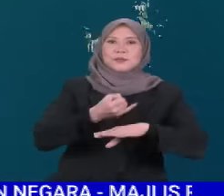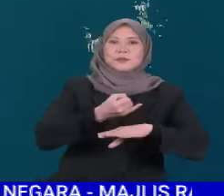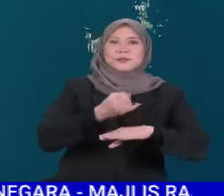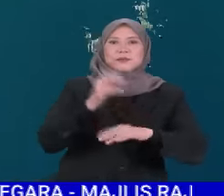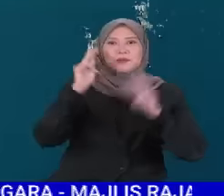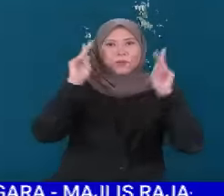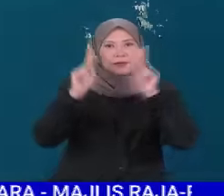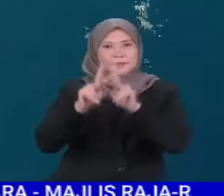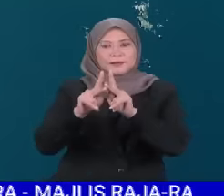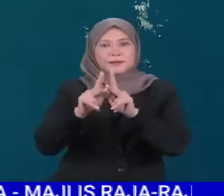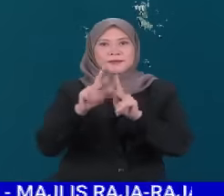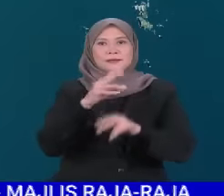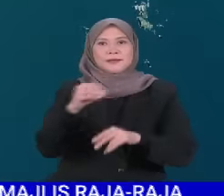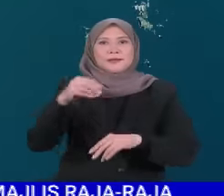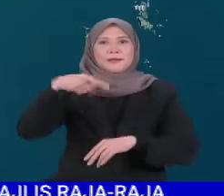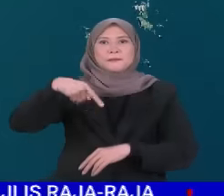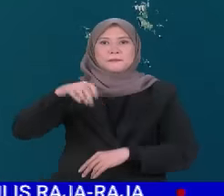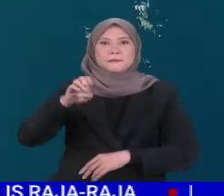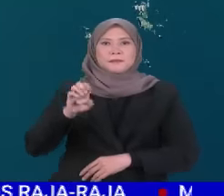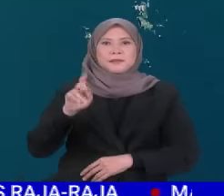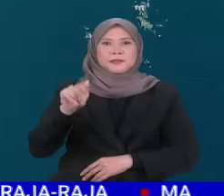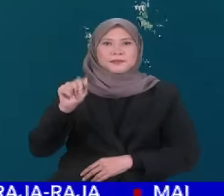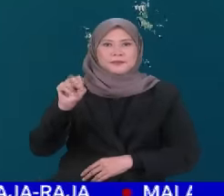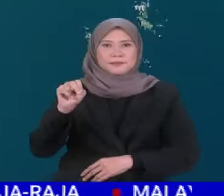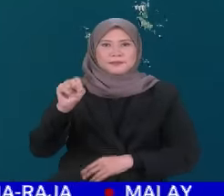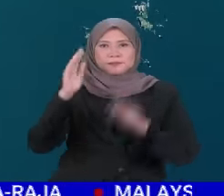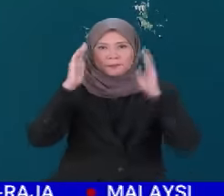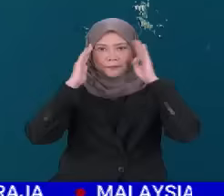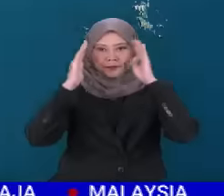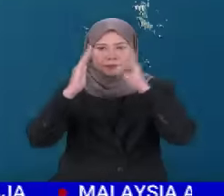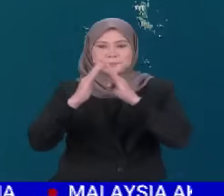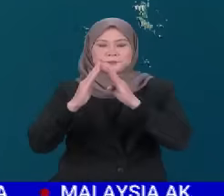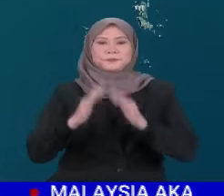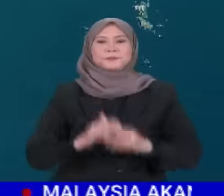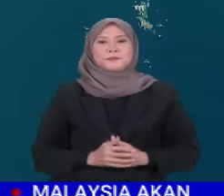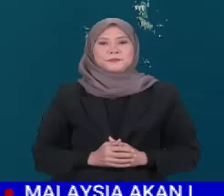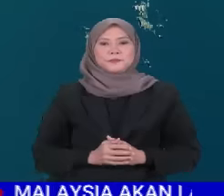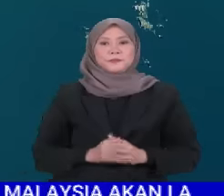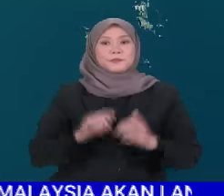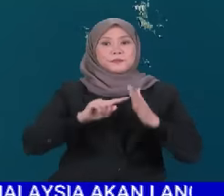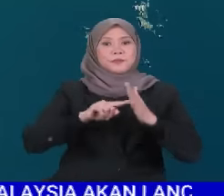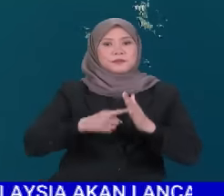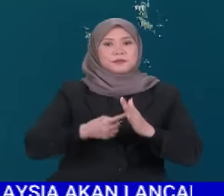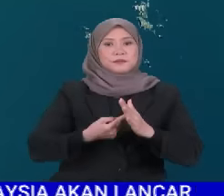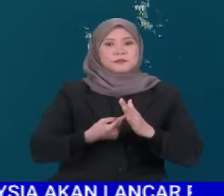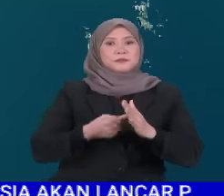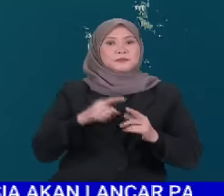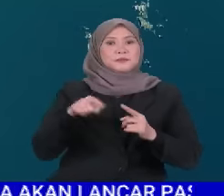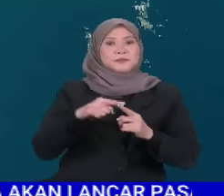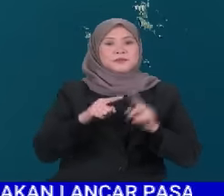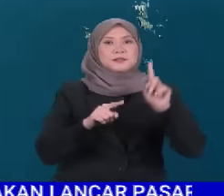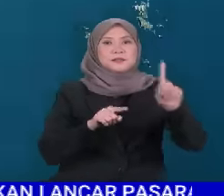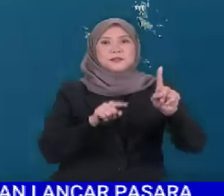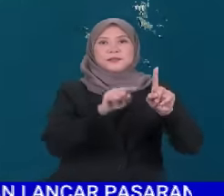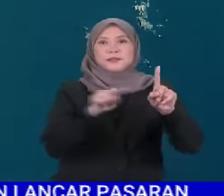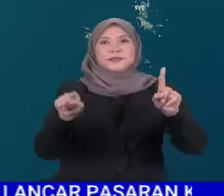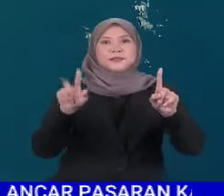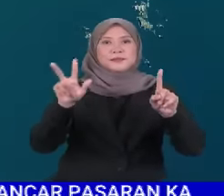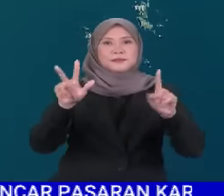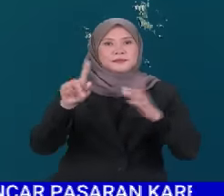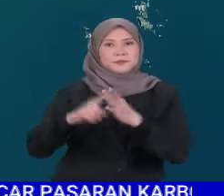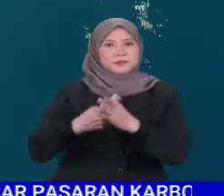Kuantan dan juga pekan daerah Negeri paham dan keadaan ini berkuat kuasa mulai dari satu hingga